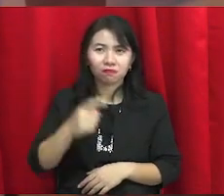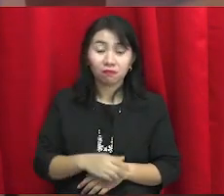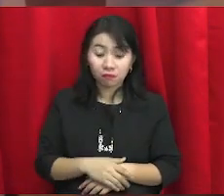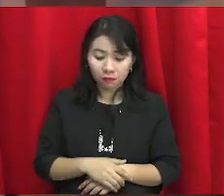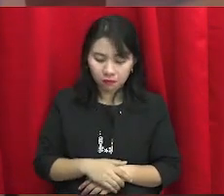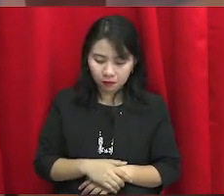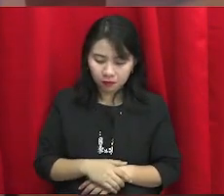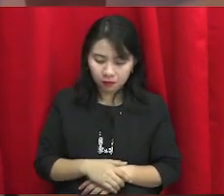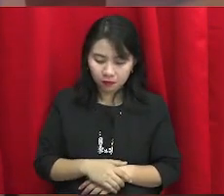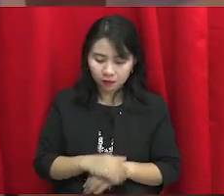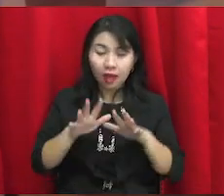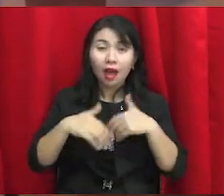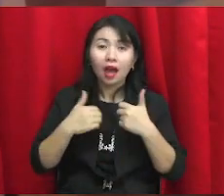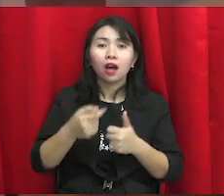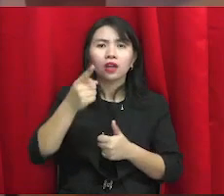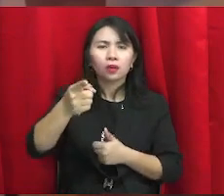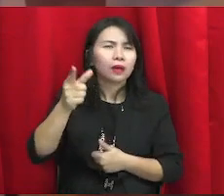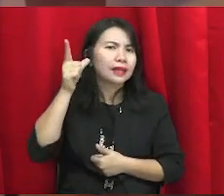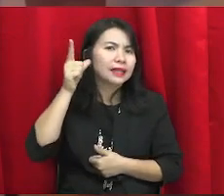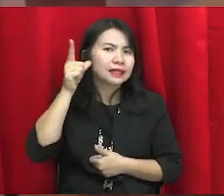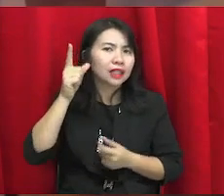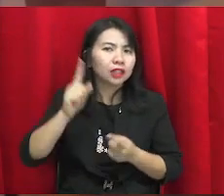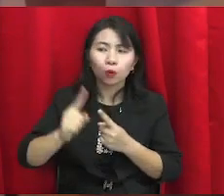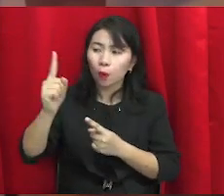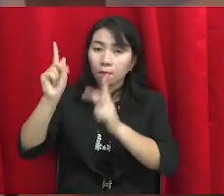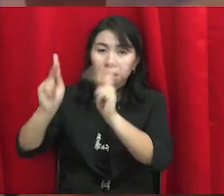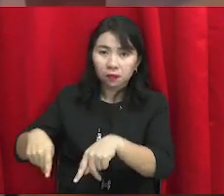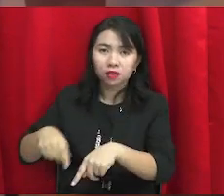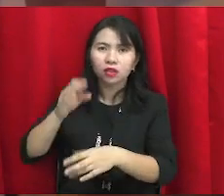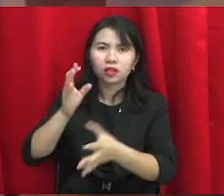Paano mo pakikinggan ang isang tao na hindi mo gusto?